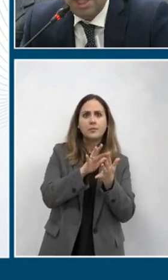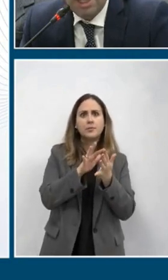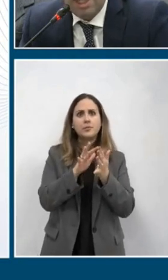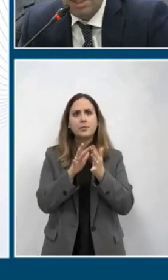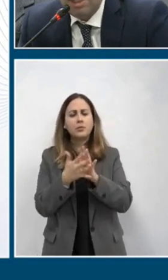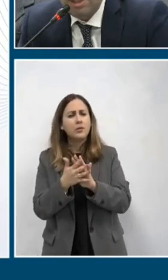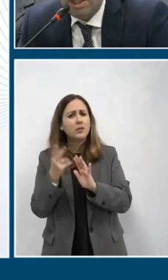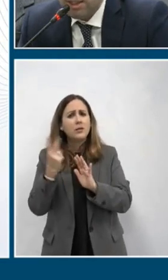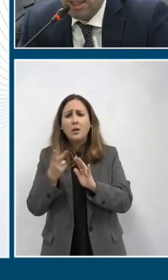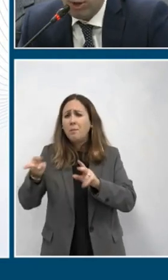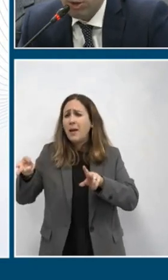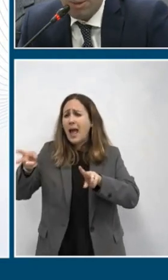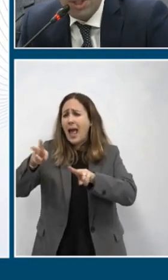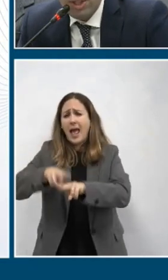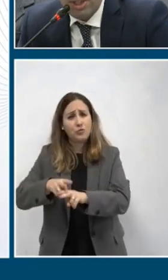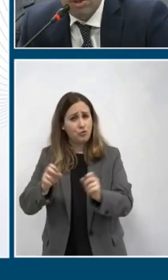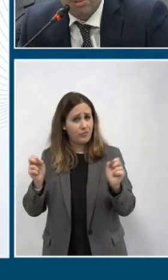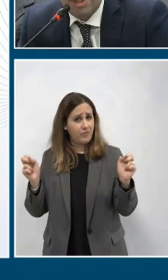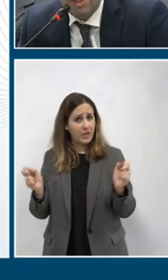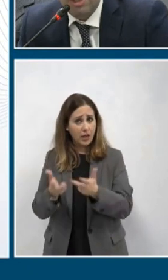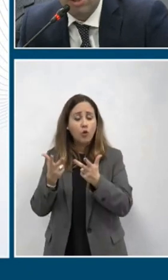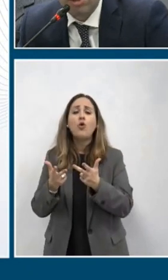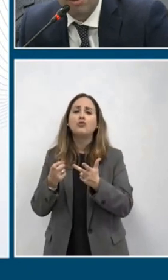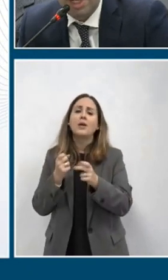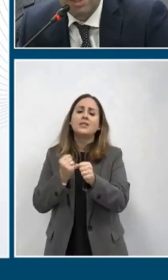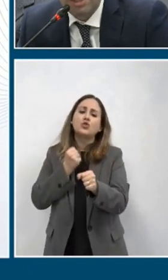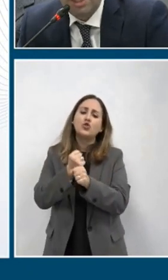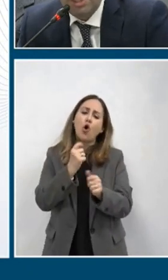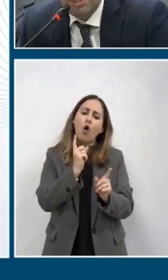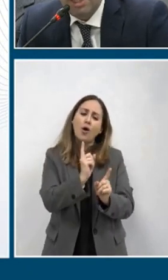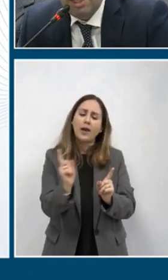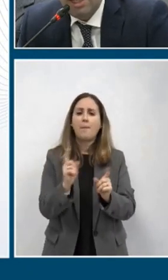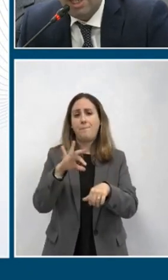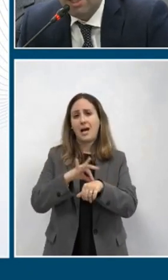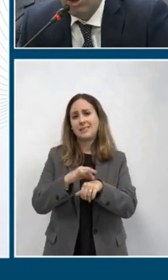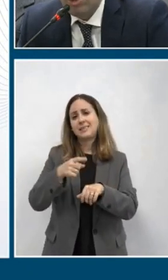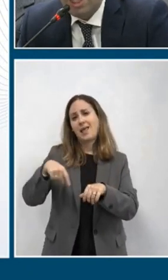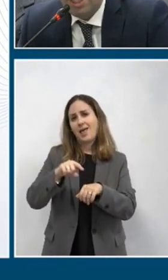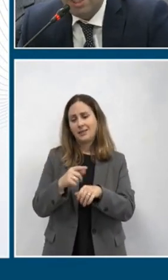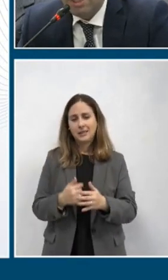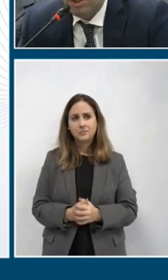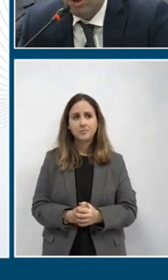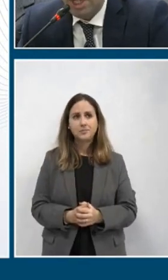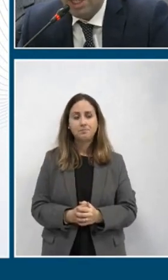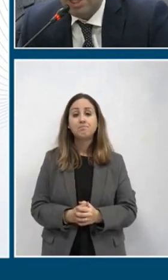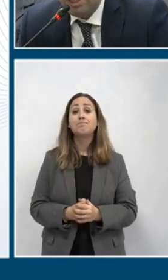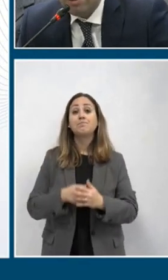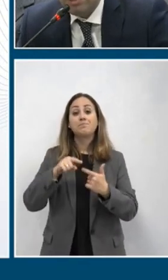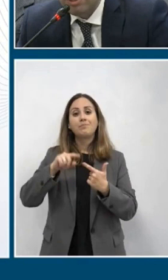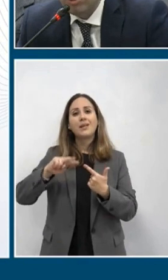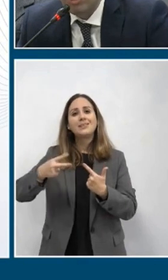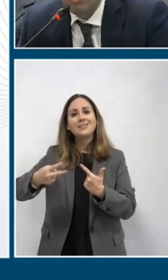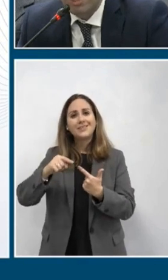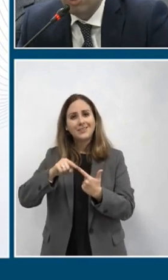poi dei nostri amici dei nostri pazienti dei nostri malati nella seconda nella seconda